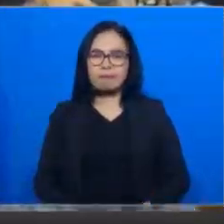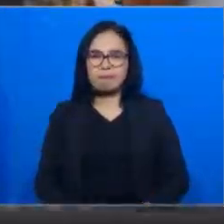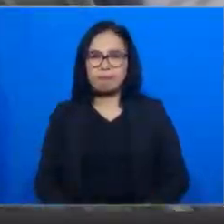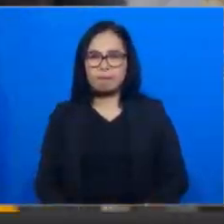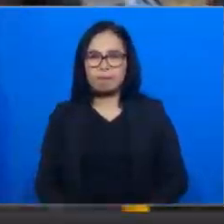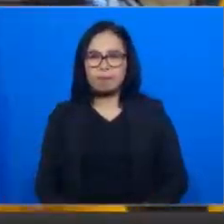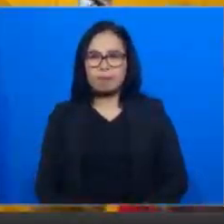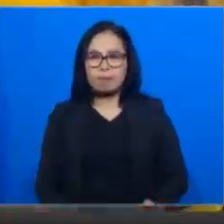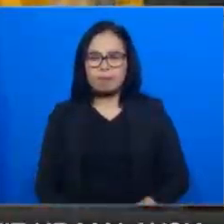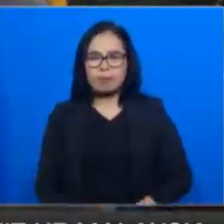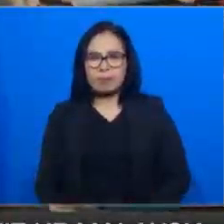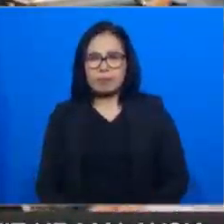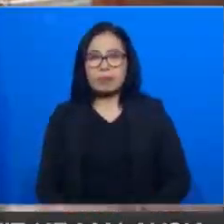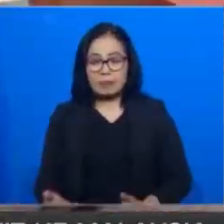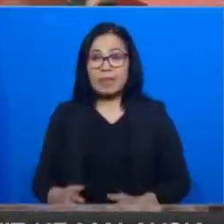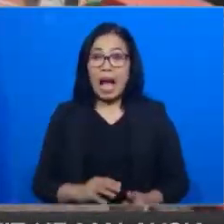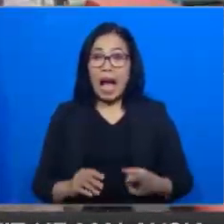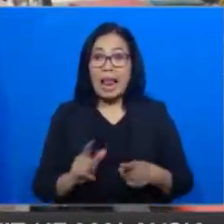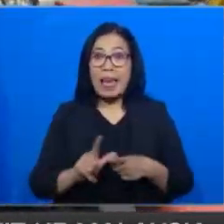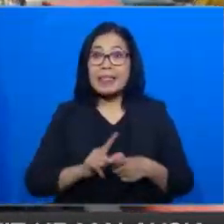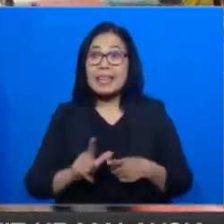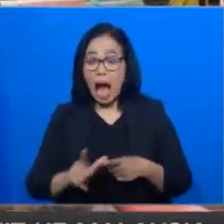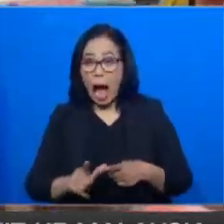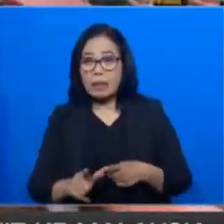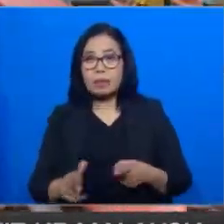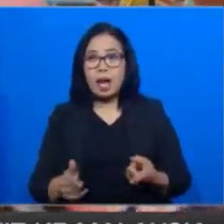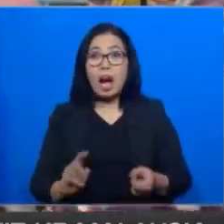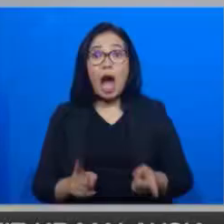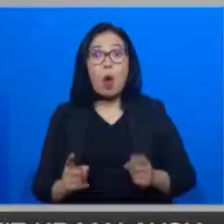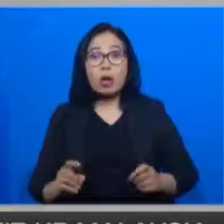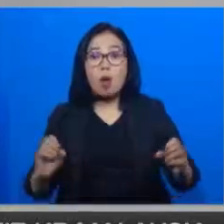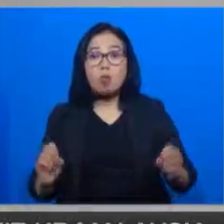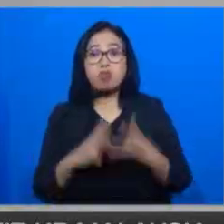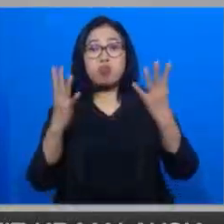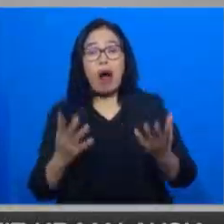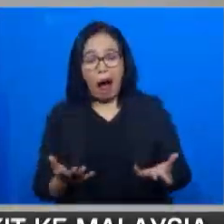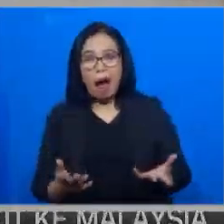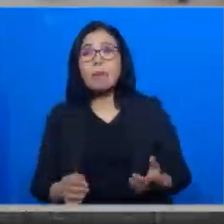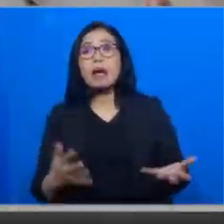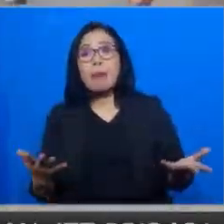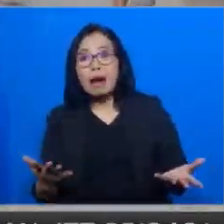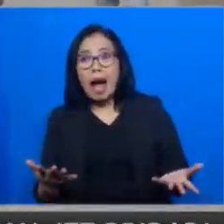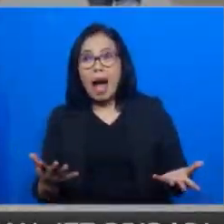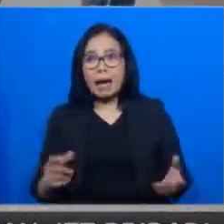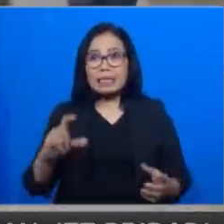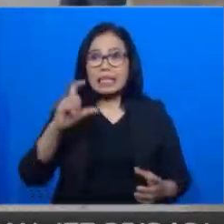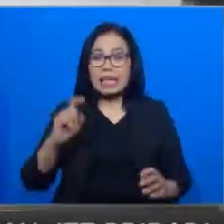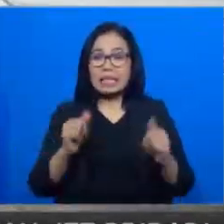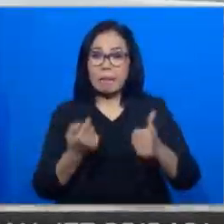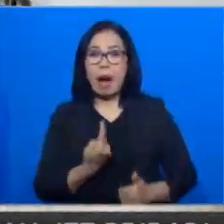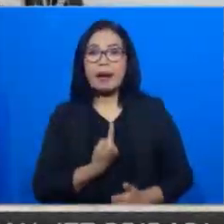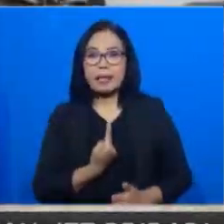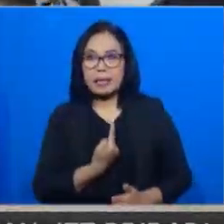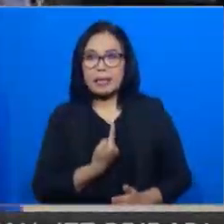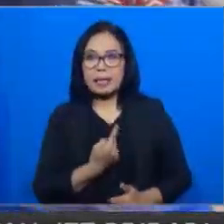Dalam simulasi tanggap bencana yang digelar oleh Badan Penanggulangan Bencana BNPB, pada Kamis 5 September, ratusan warga dan